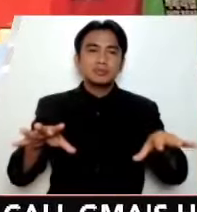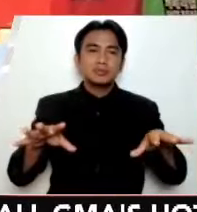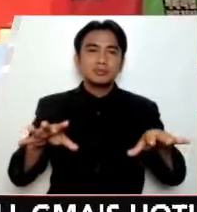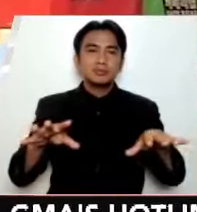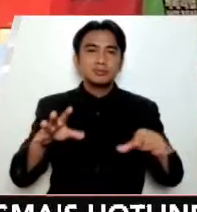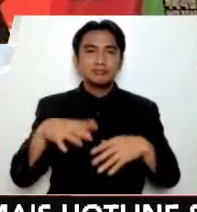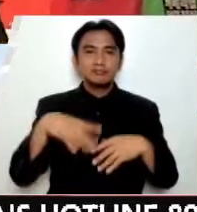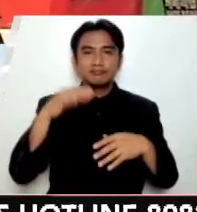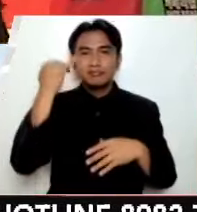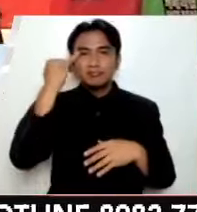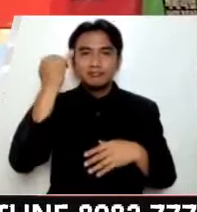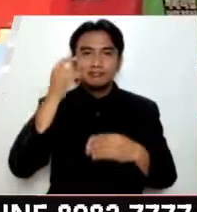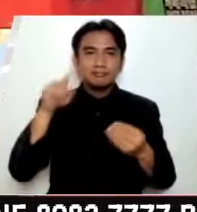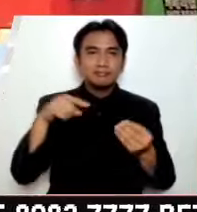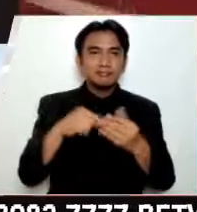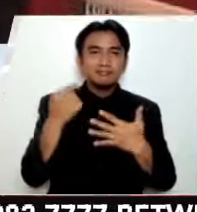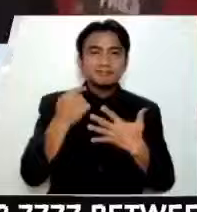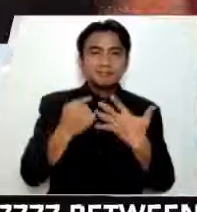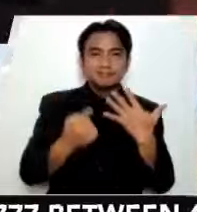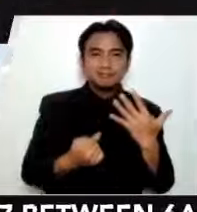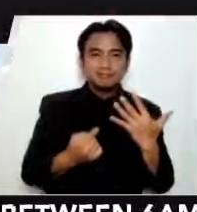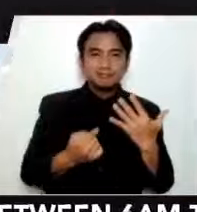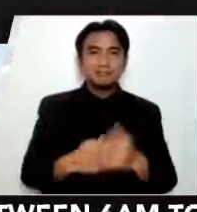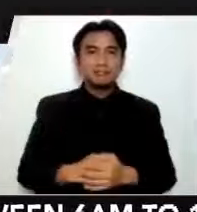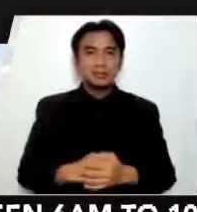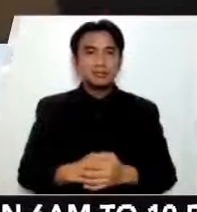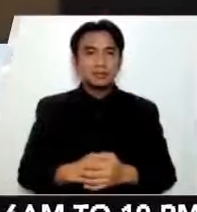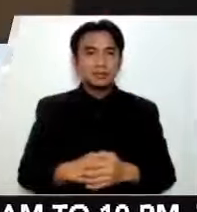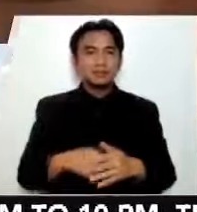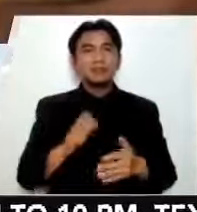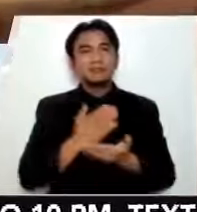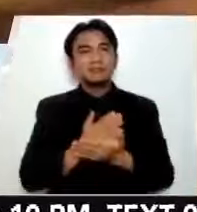things to in the Philippines.